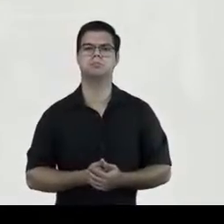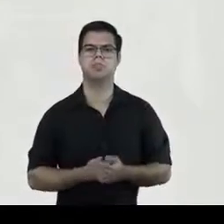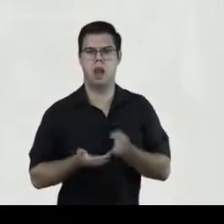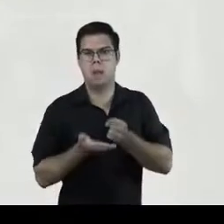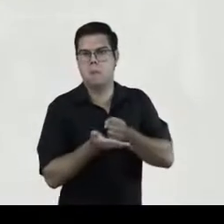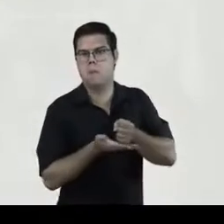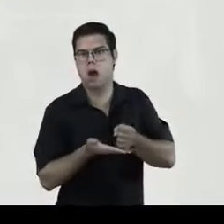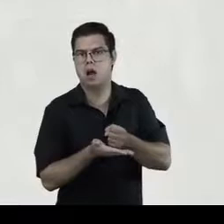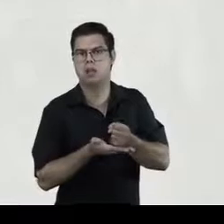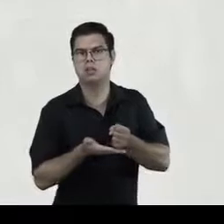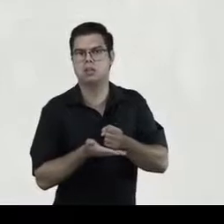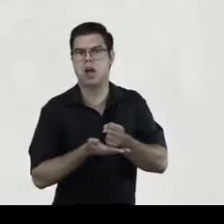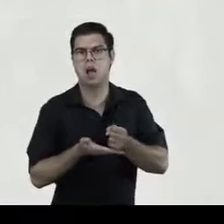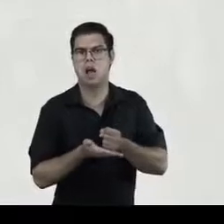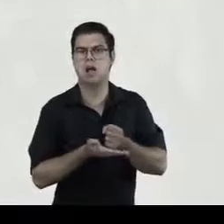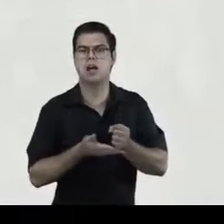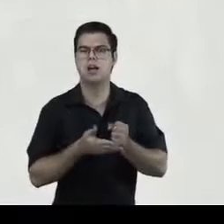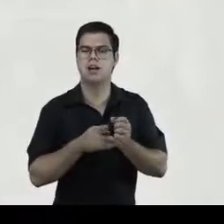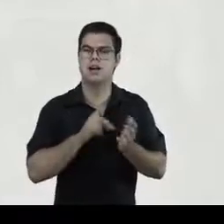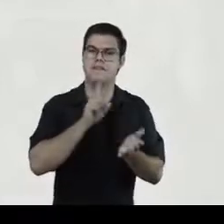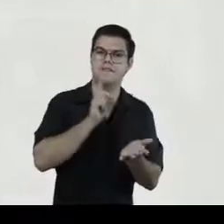dass sie die Funktionsweise